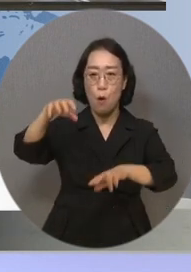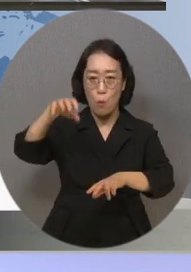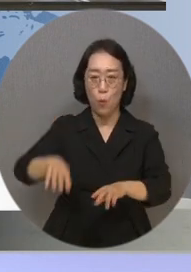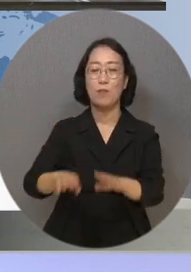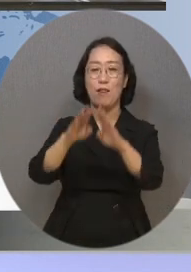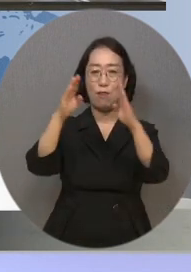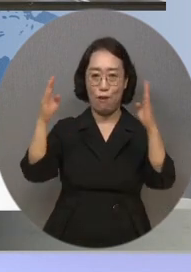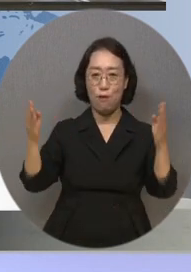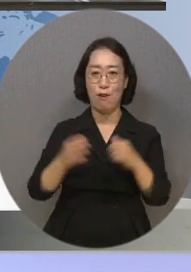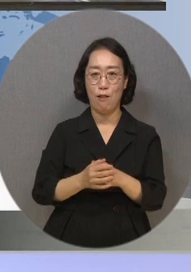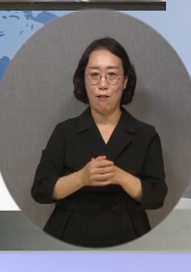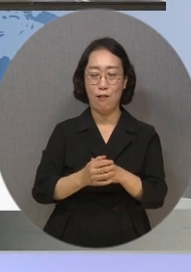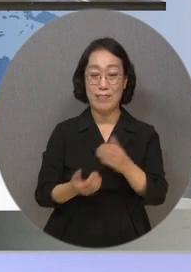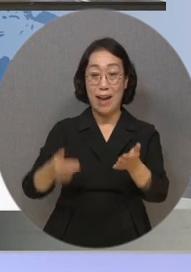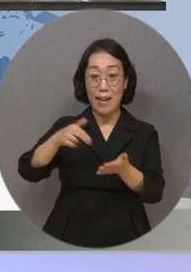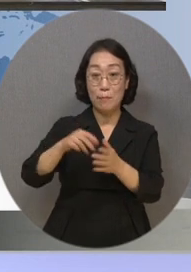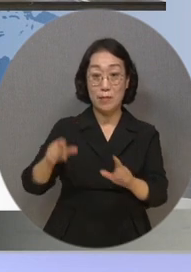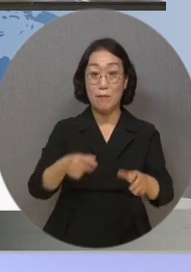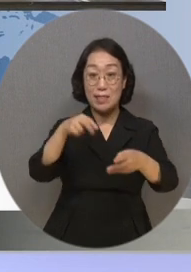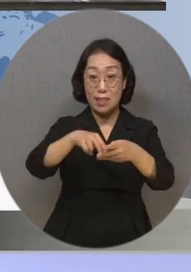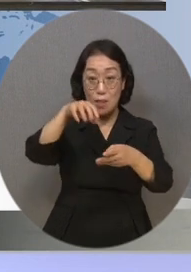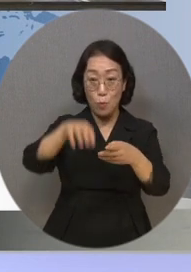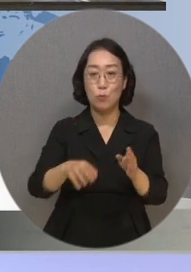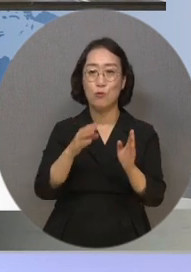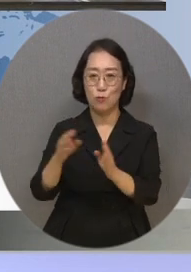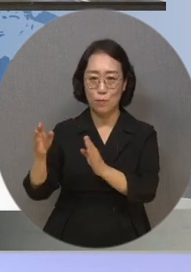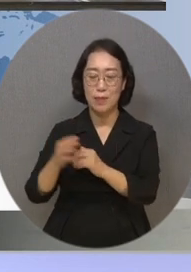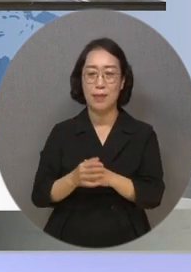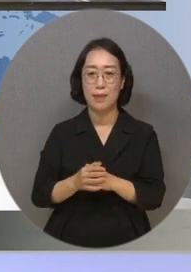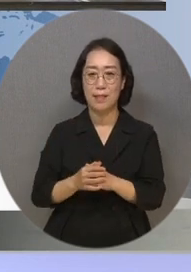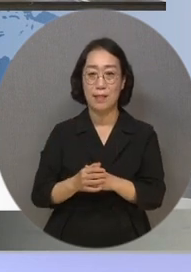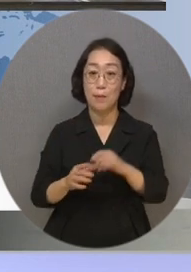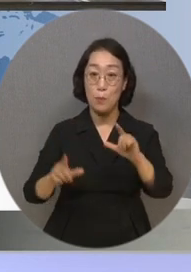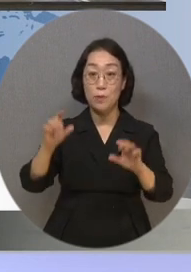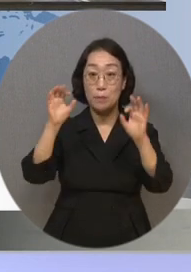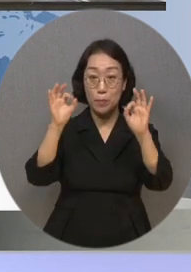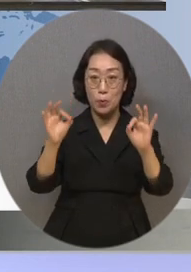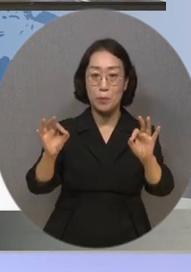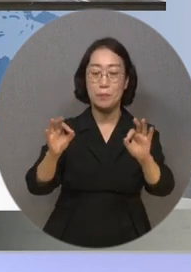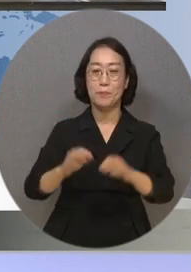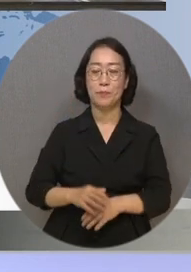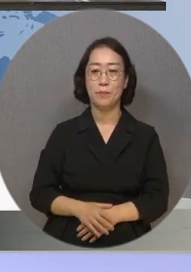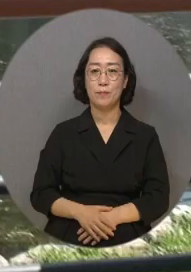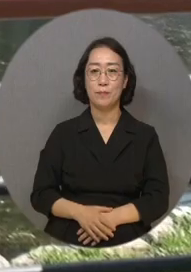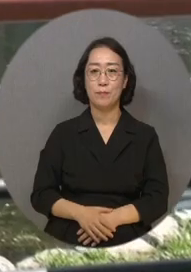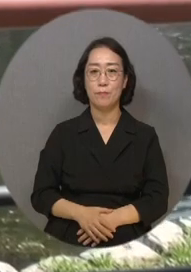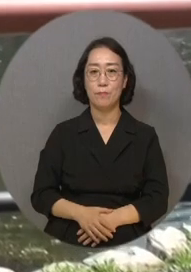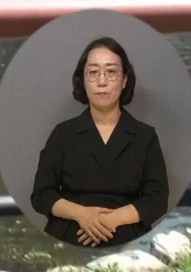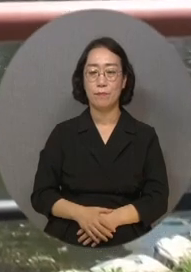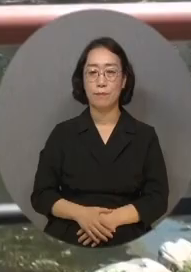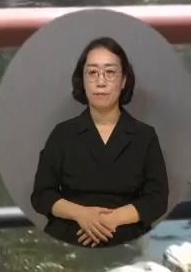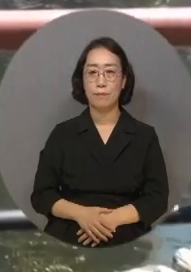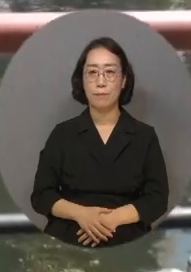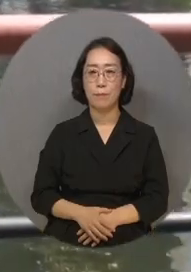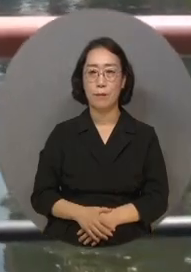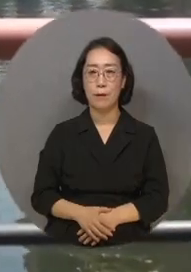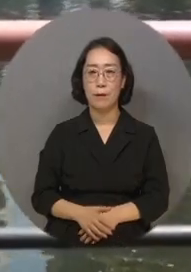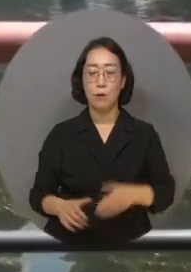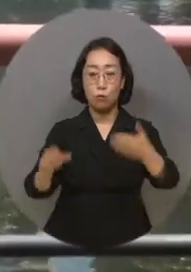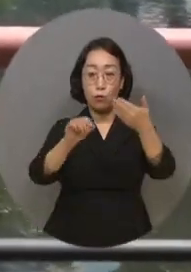디딤돌 자립생활센터에서 주관한 가을날 콘서트였는데요. 정은성 기자입니다. 지난